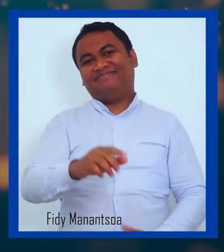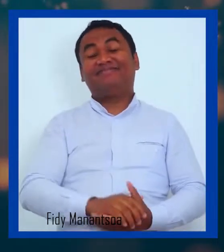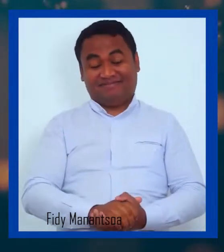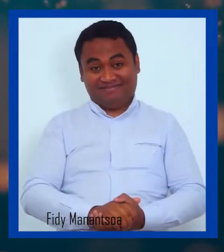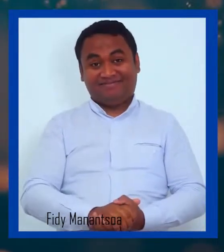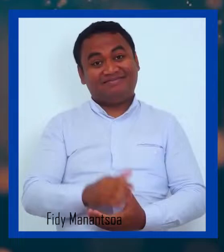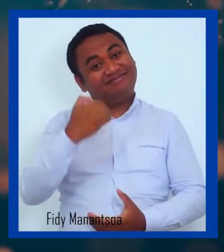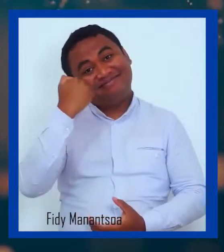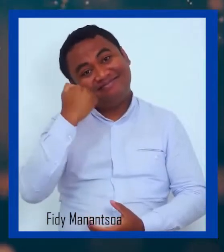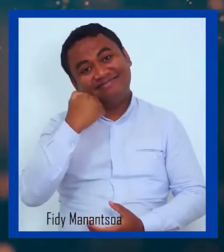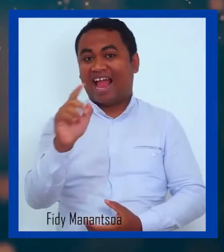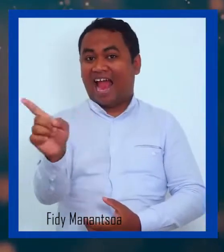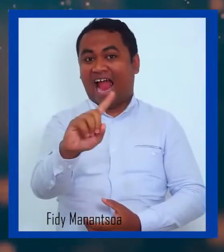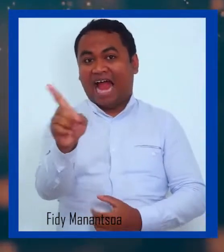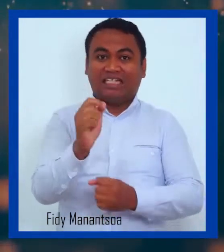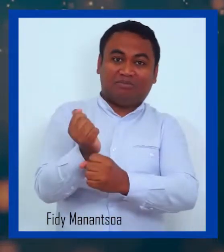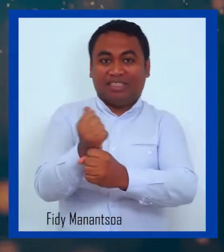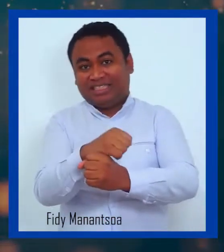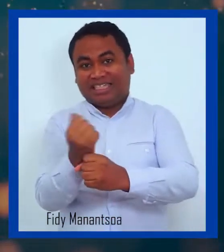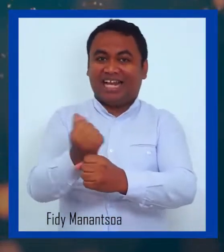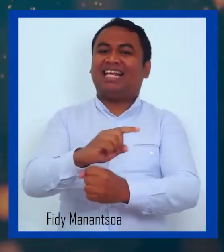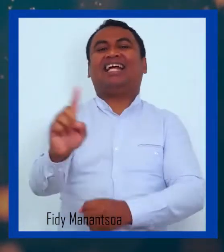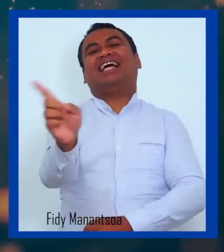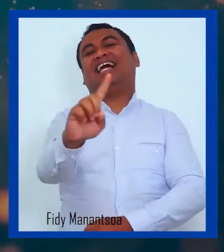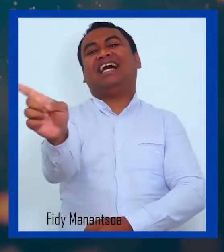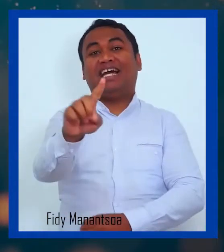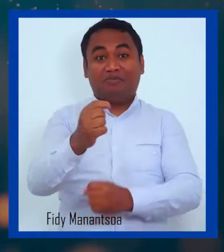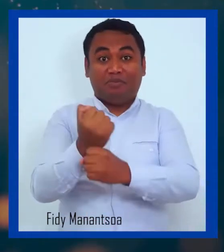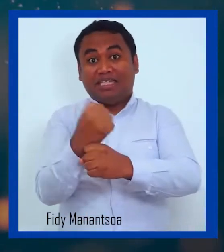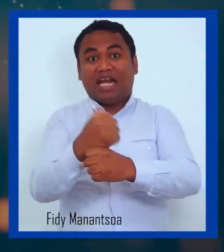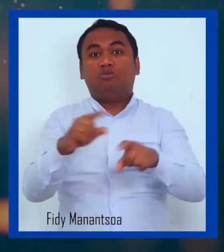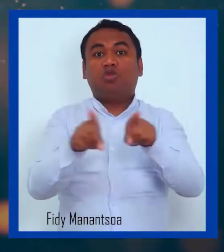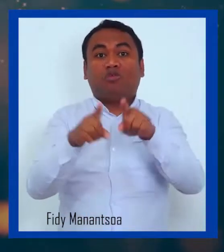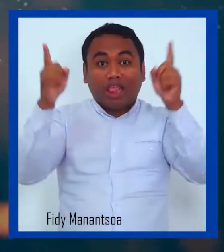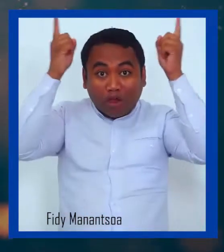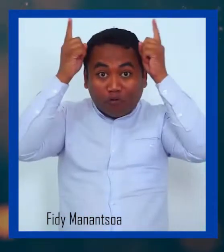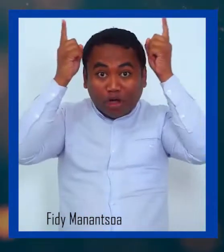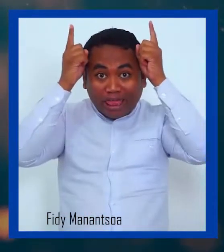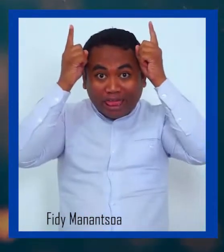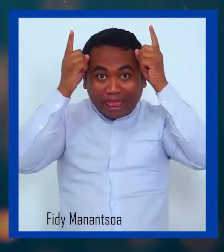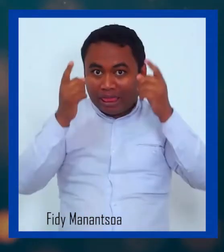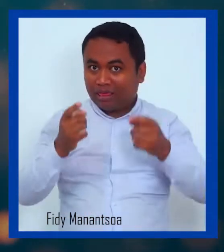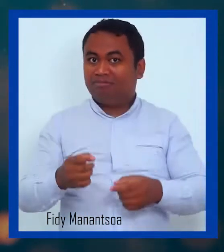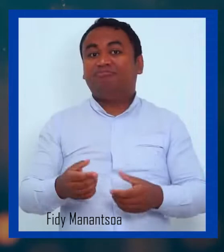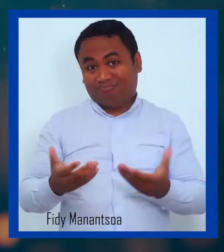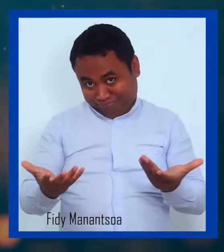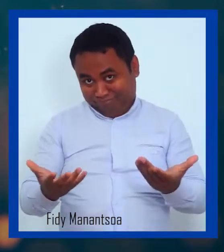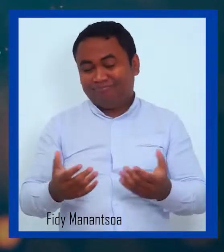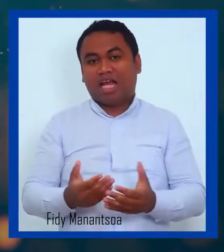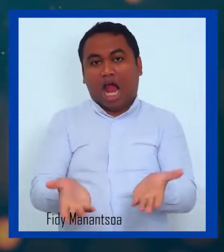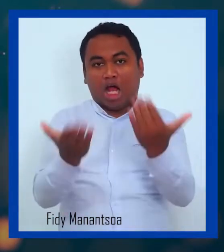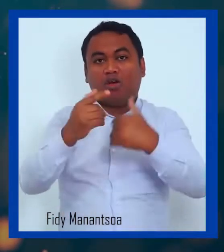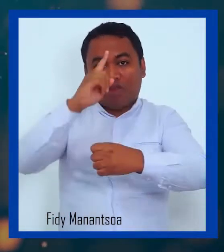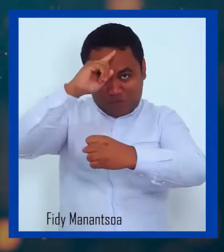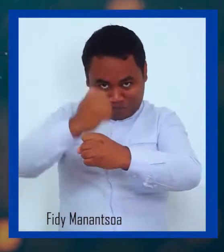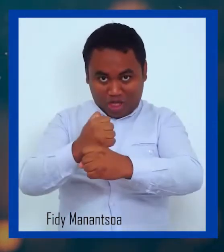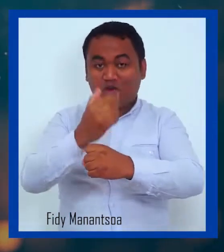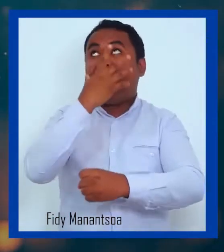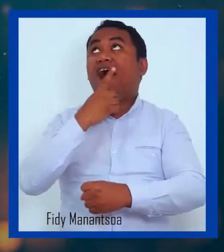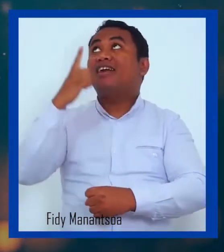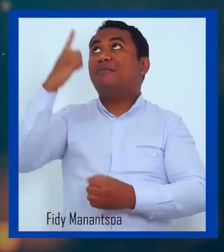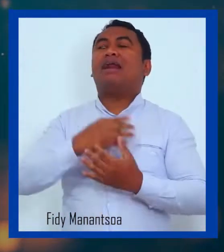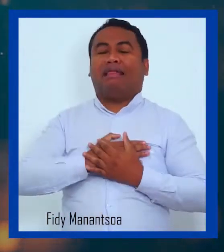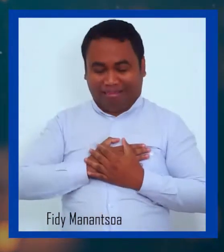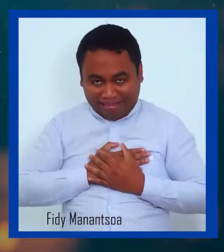ro te hiteny aminao fa aza misalasala mihitsy na dia ray segondra ara fa izay fisalasalana izay dia fa avy amin'ny devoly izay. Fa tena mila mino tsika fa tena